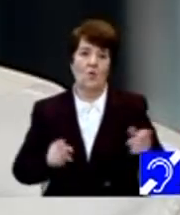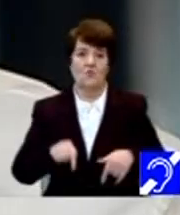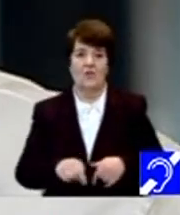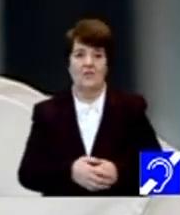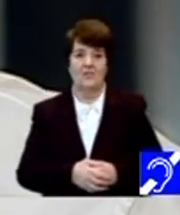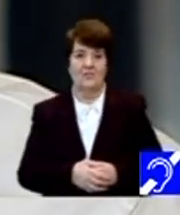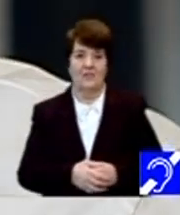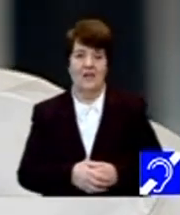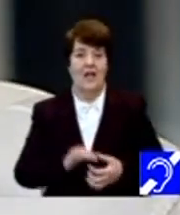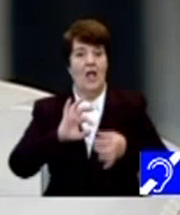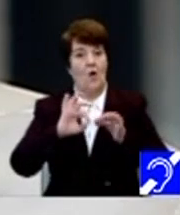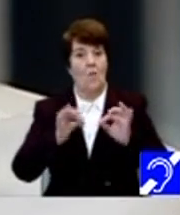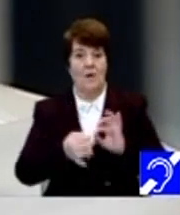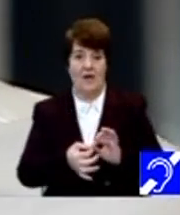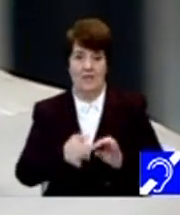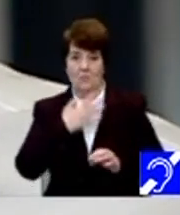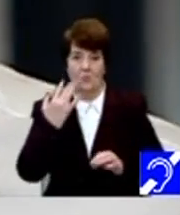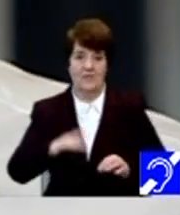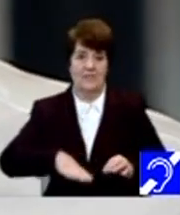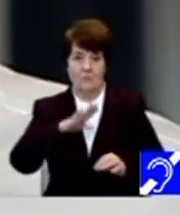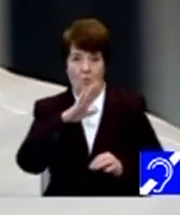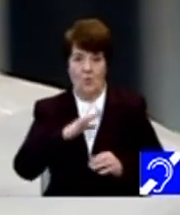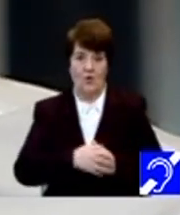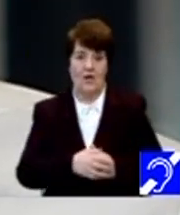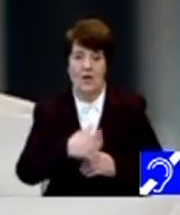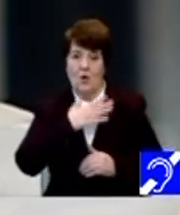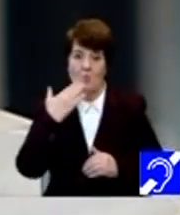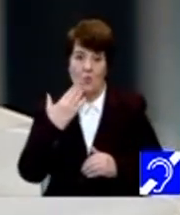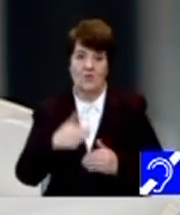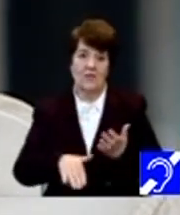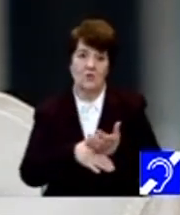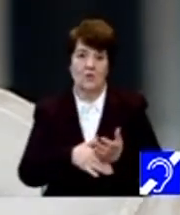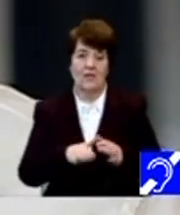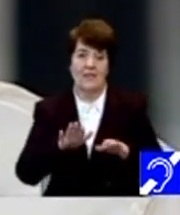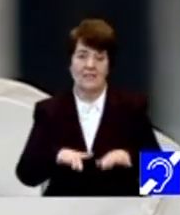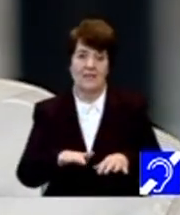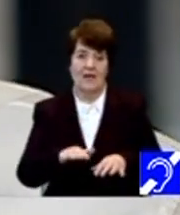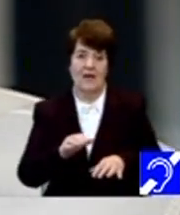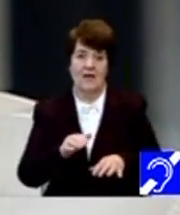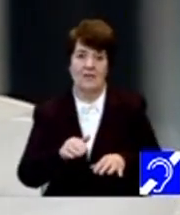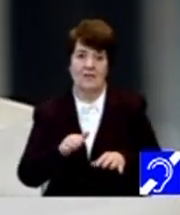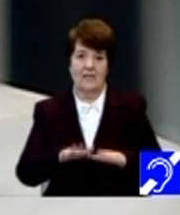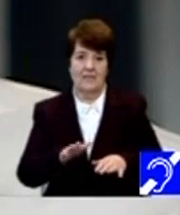două continente? Complicat. E complicat. Multe zboruri, multe ajustări la timp.